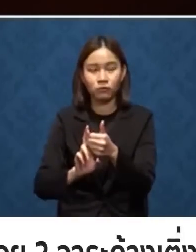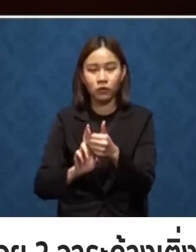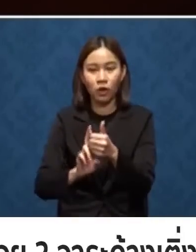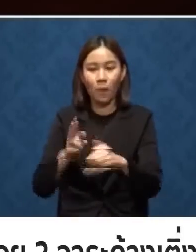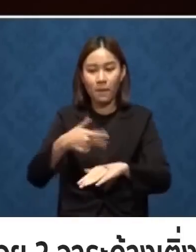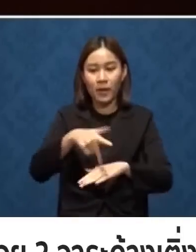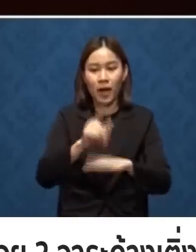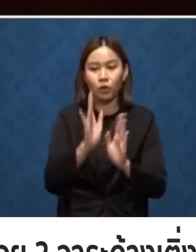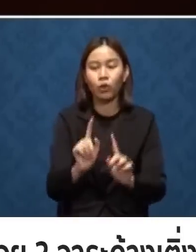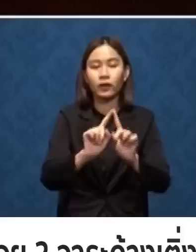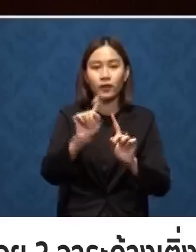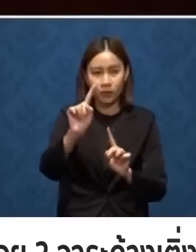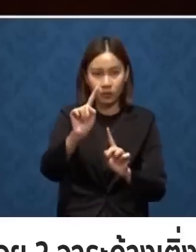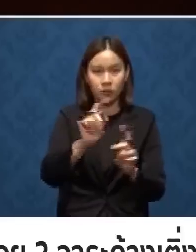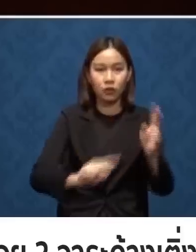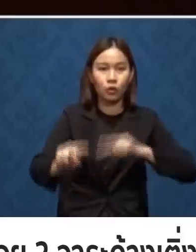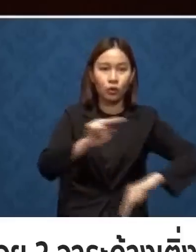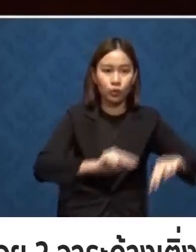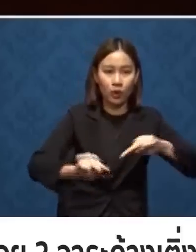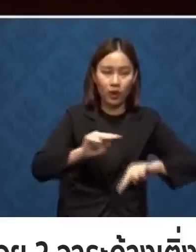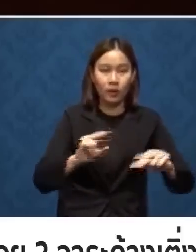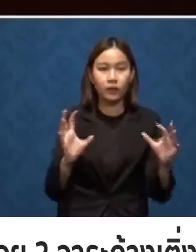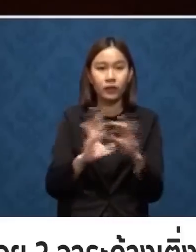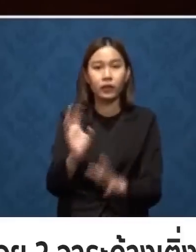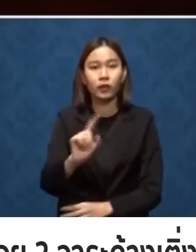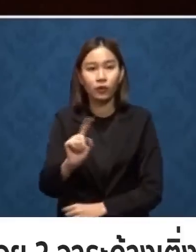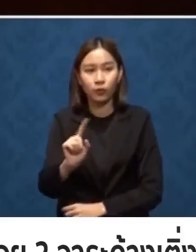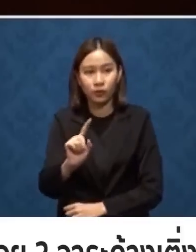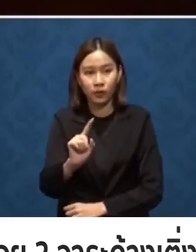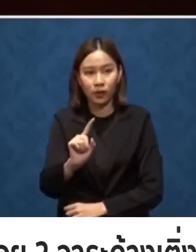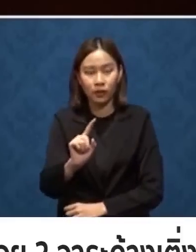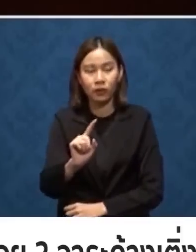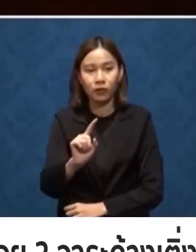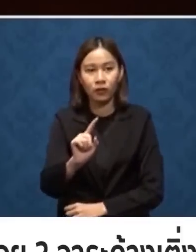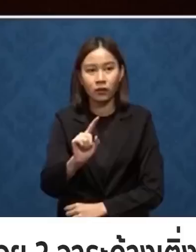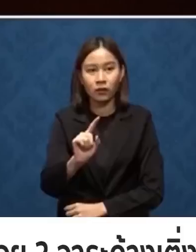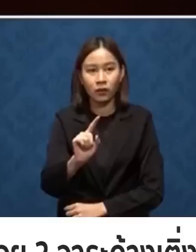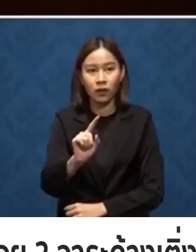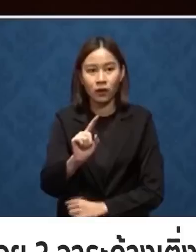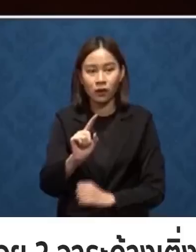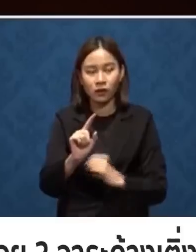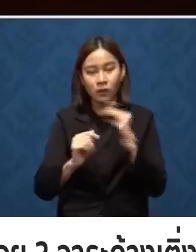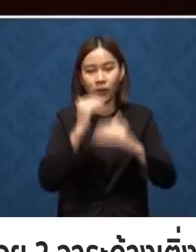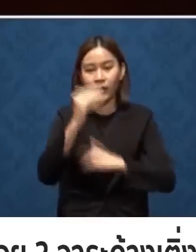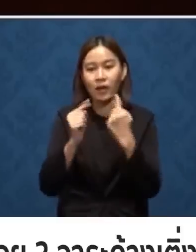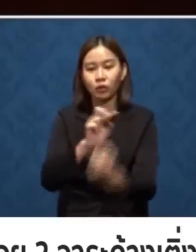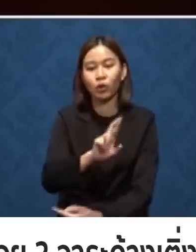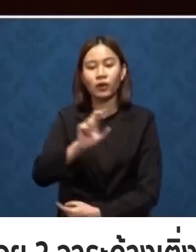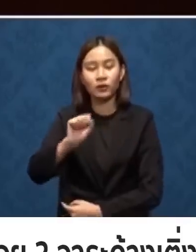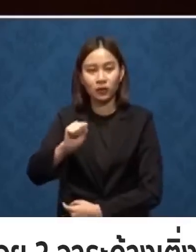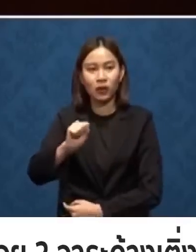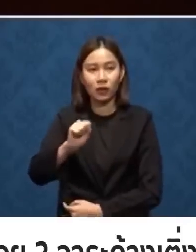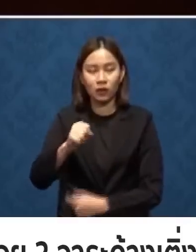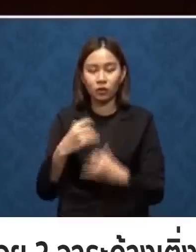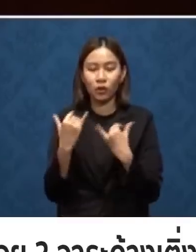าวไกลเขางงเขาก็ลงไปแถลงนำโดยชัยธวัฒน์ตุลาธนแถลงอีกครั้งนึง